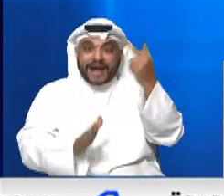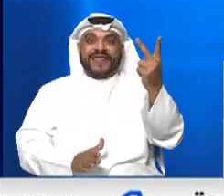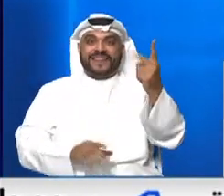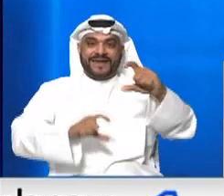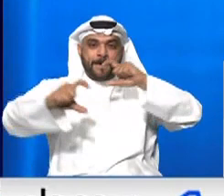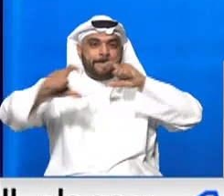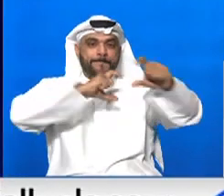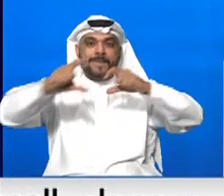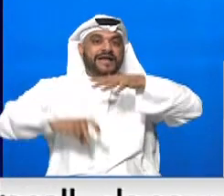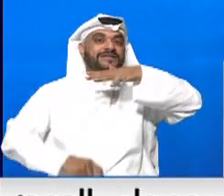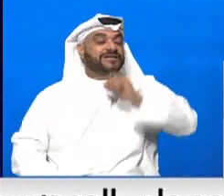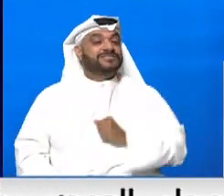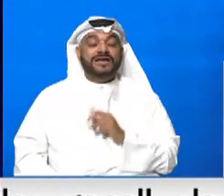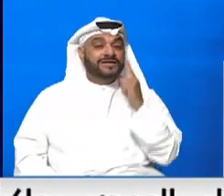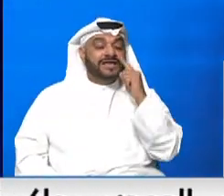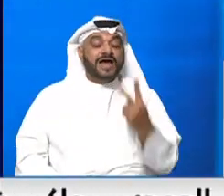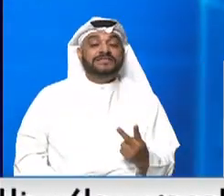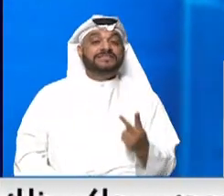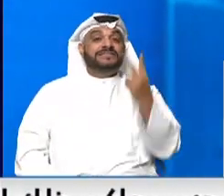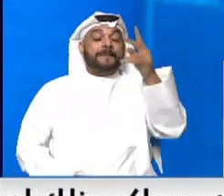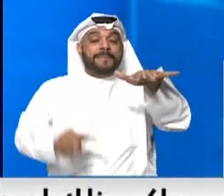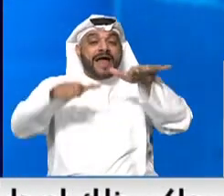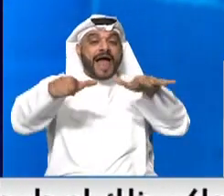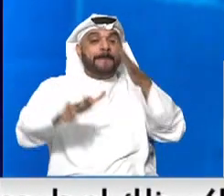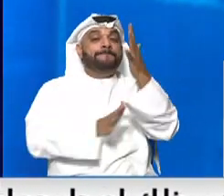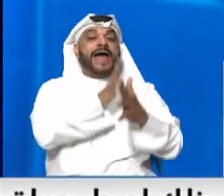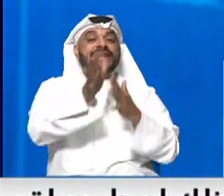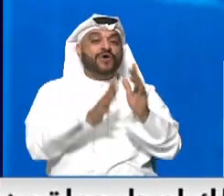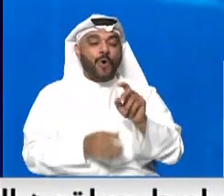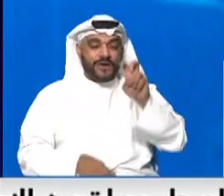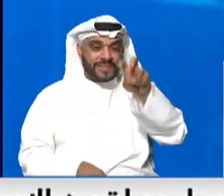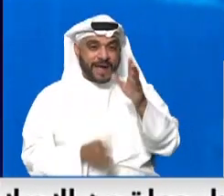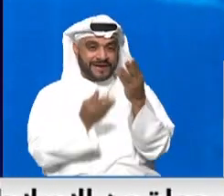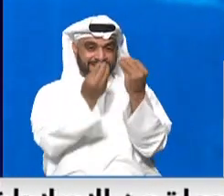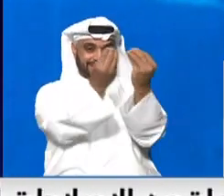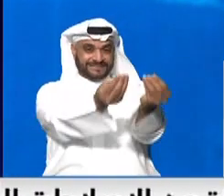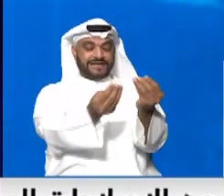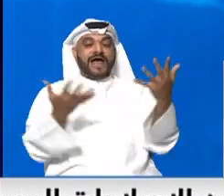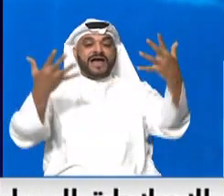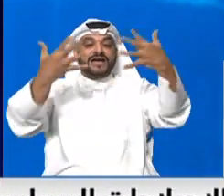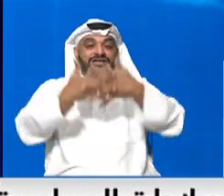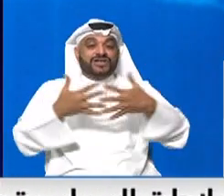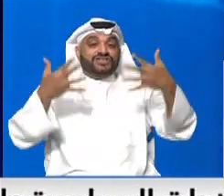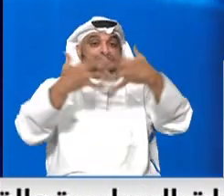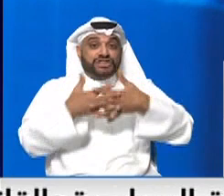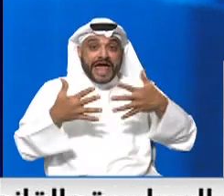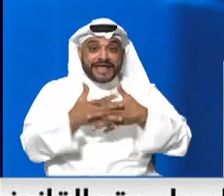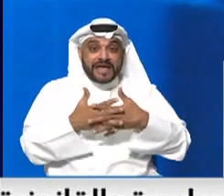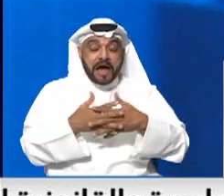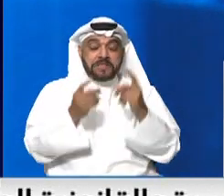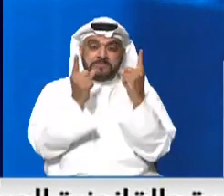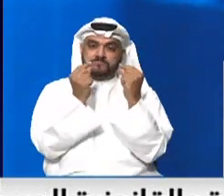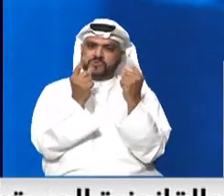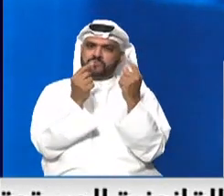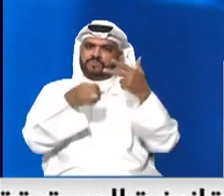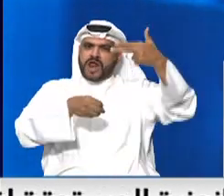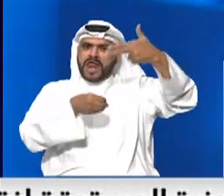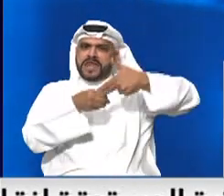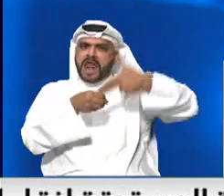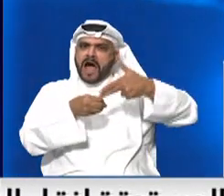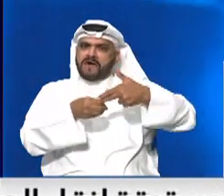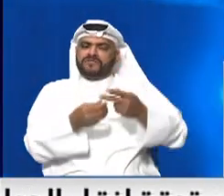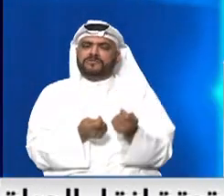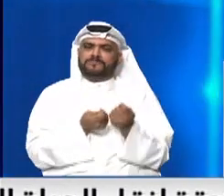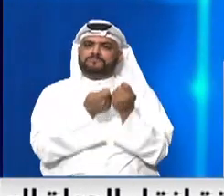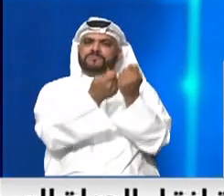الكويت مبلغ 300,000 دينار، وهو طبعا تأكيدا بأن شركات ومؤسسات القطاع الخاص لن